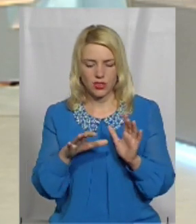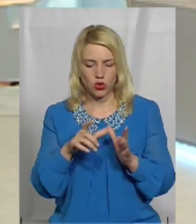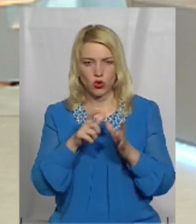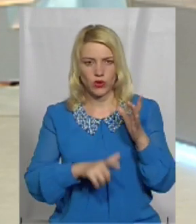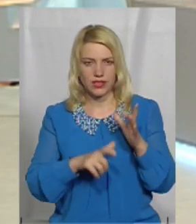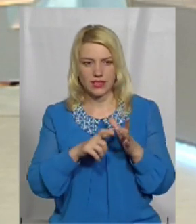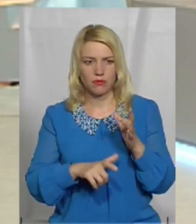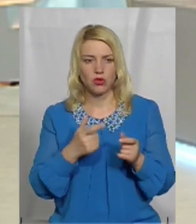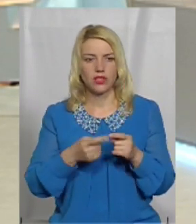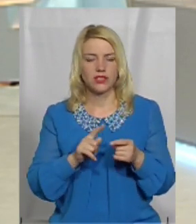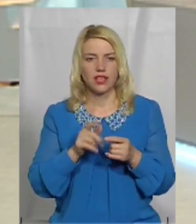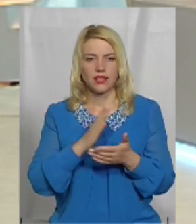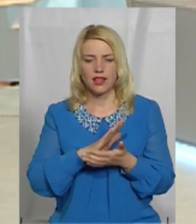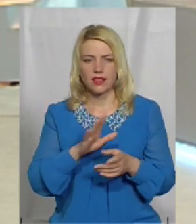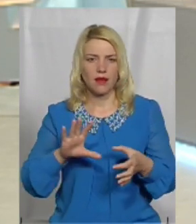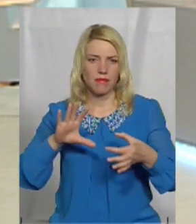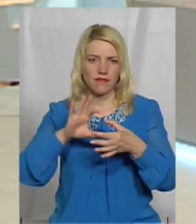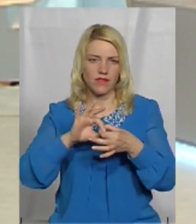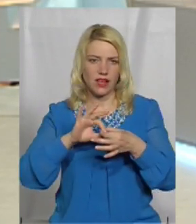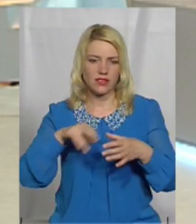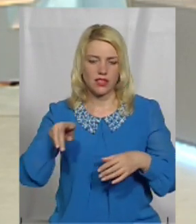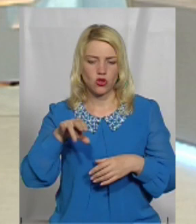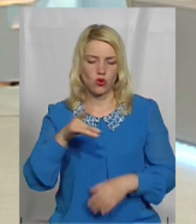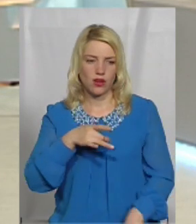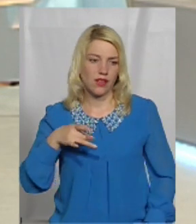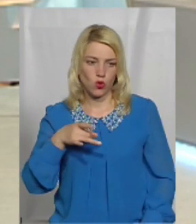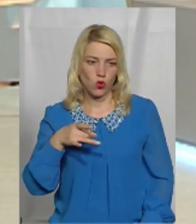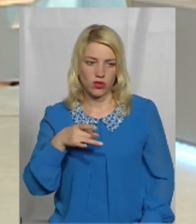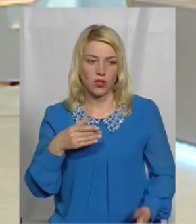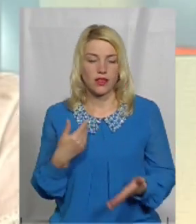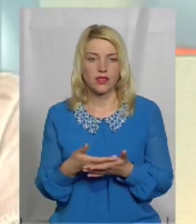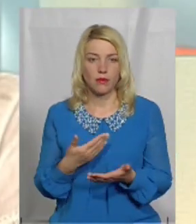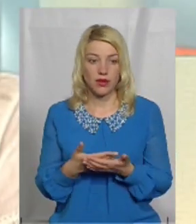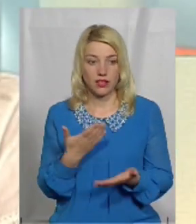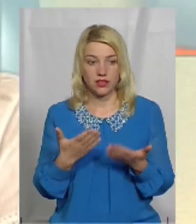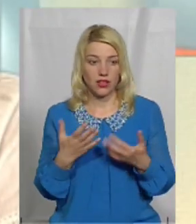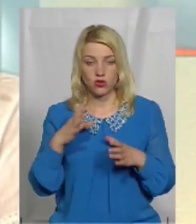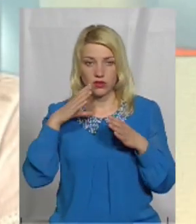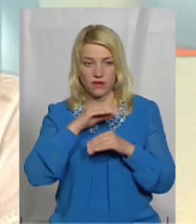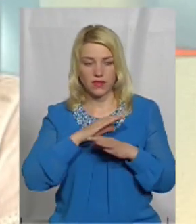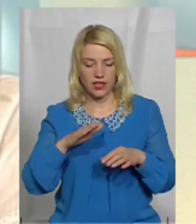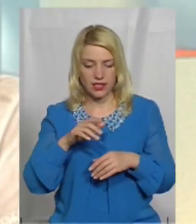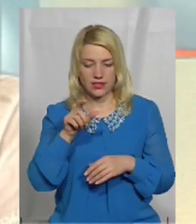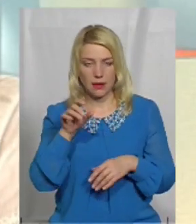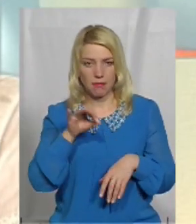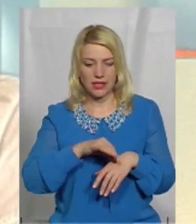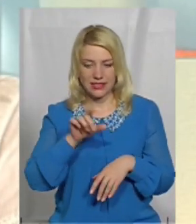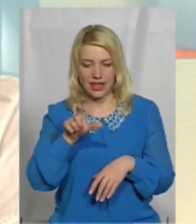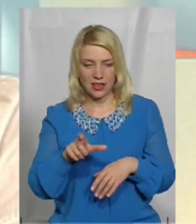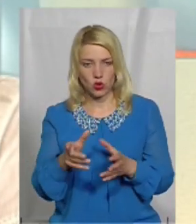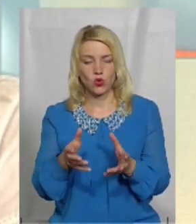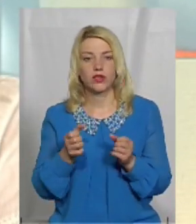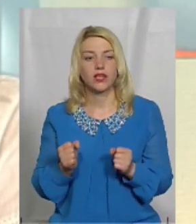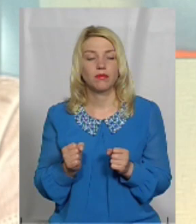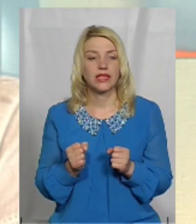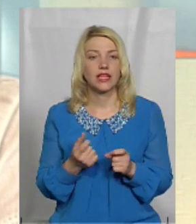рецепту, власне, є неприв'язка до регіону. Наприклад, якщо не вдається пацієнтові